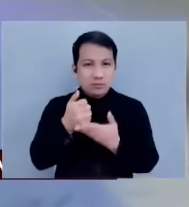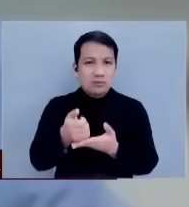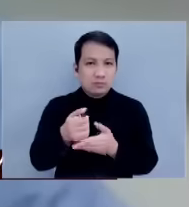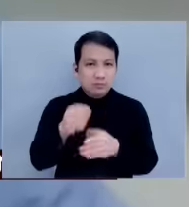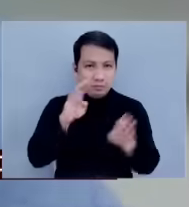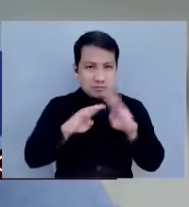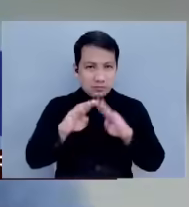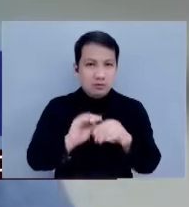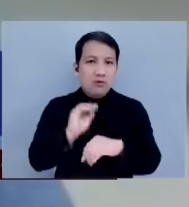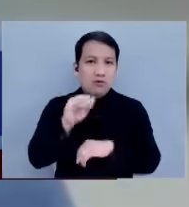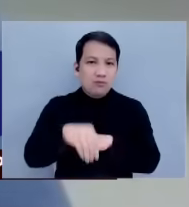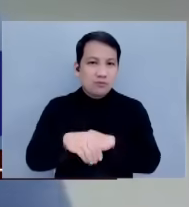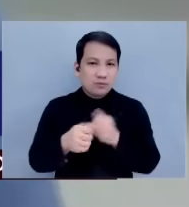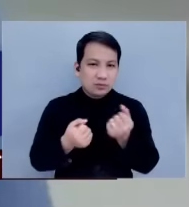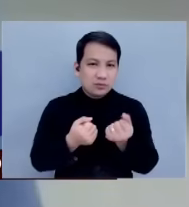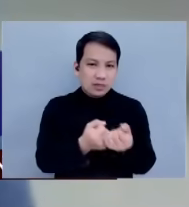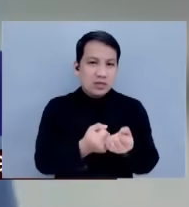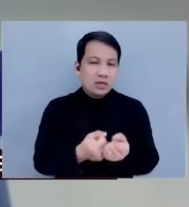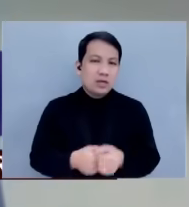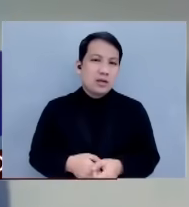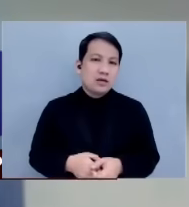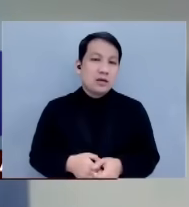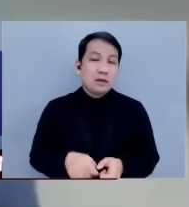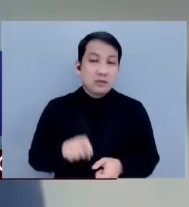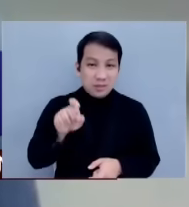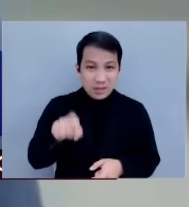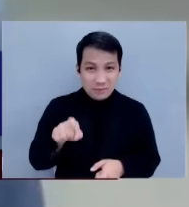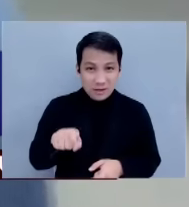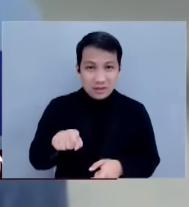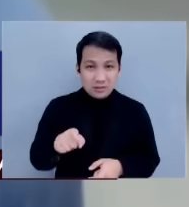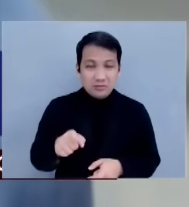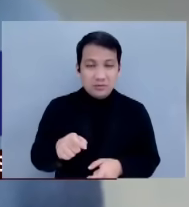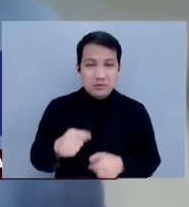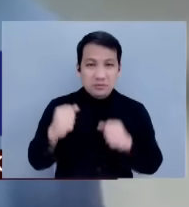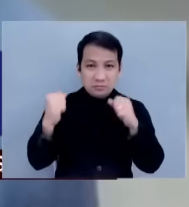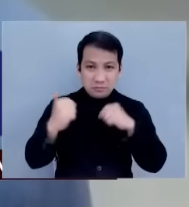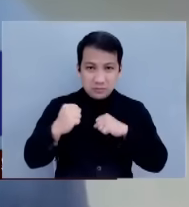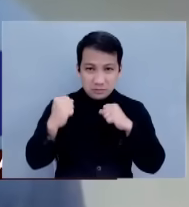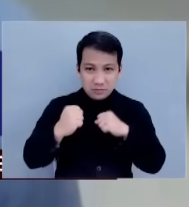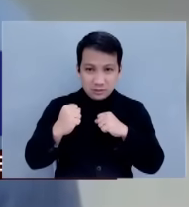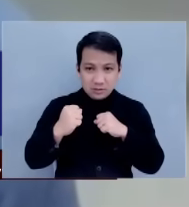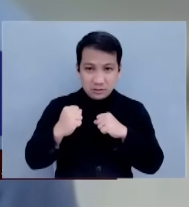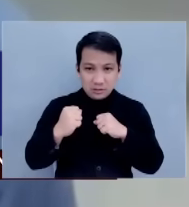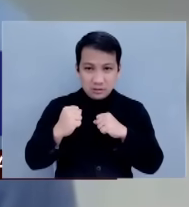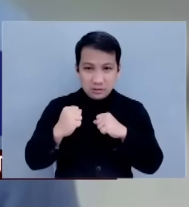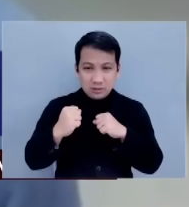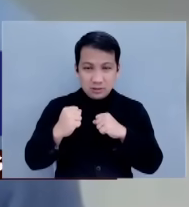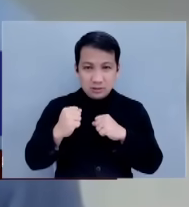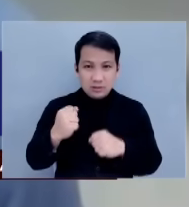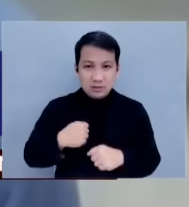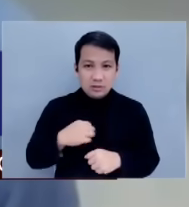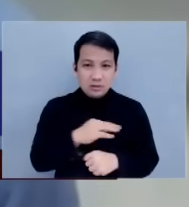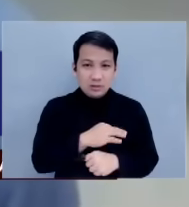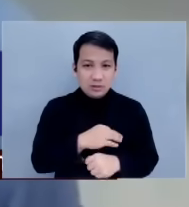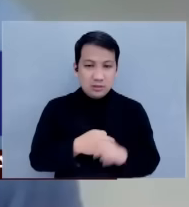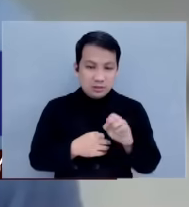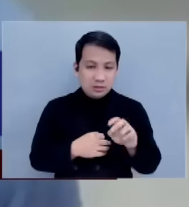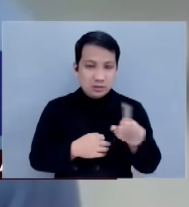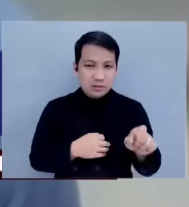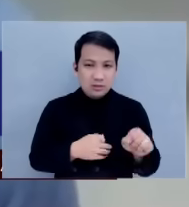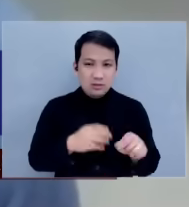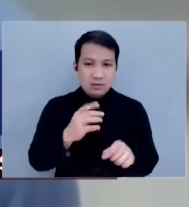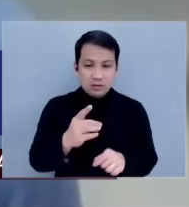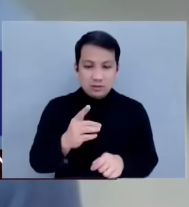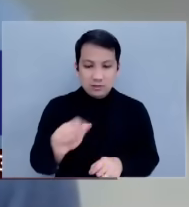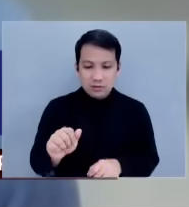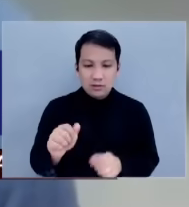oversupply. Immediate is we agreed na ang staff ng NBAT at ng DA will have a